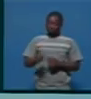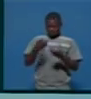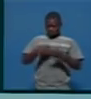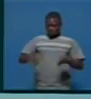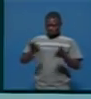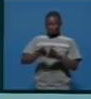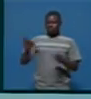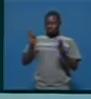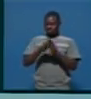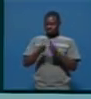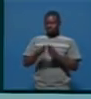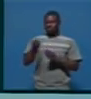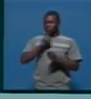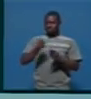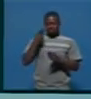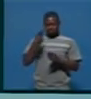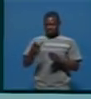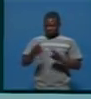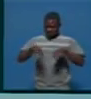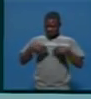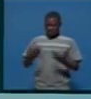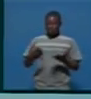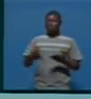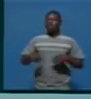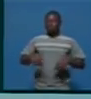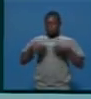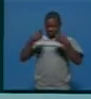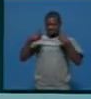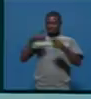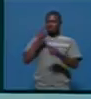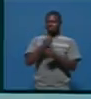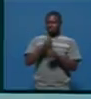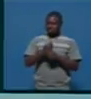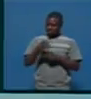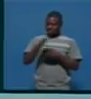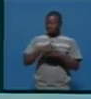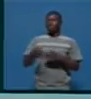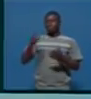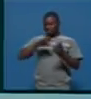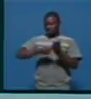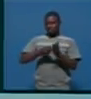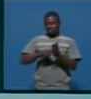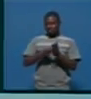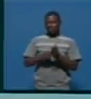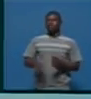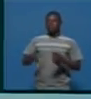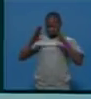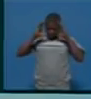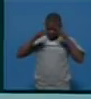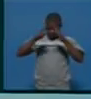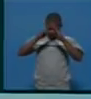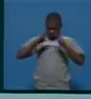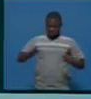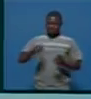s'imprègne de l'état d'avancement des travaux de réhabilitation de la grande mosquée de Dioulasso-Ba et s'informe également sur la mobilisation des fonds